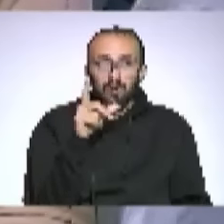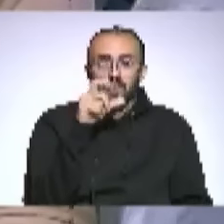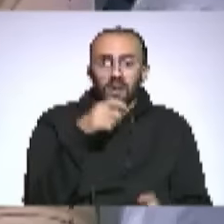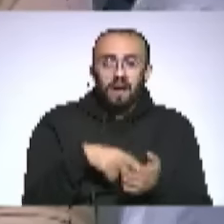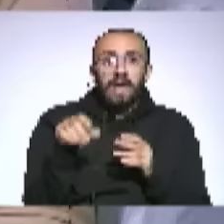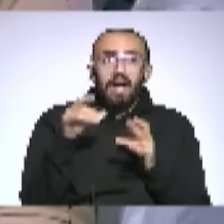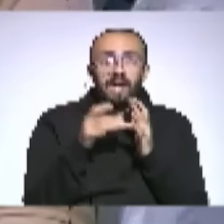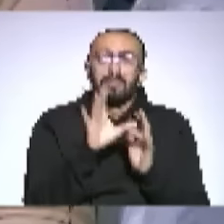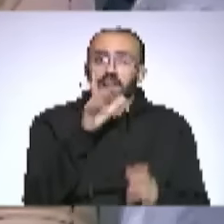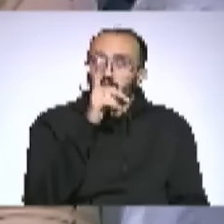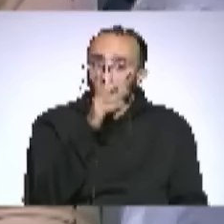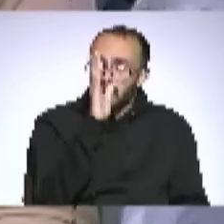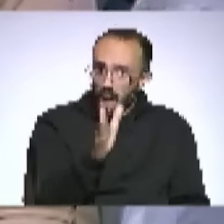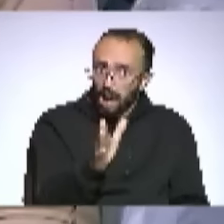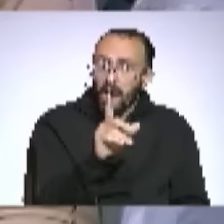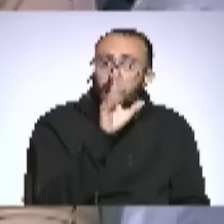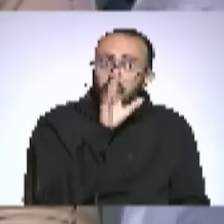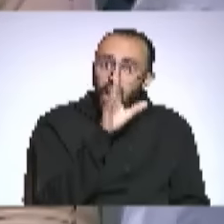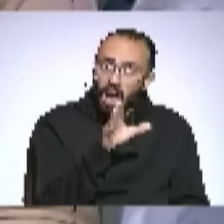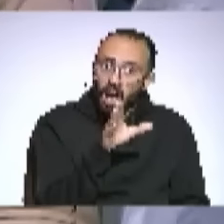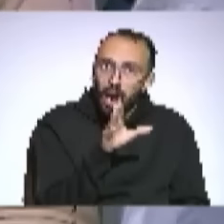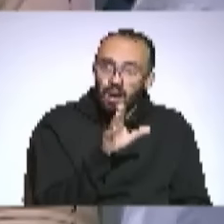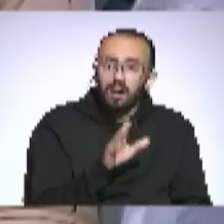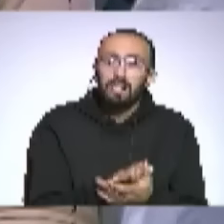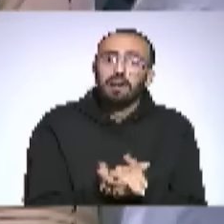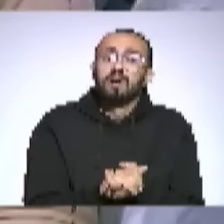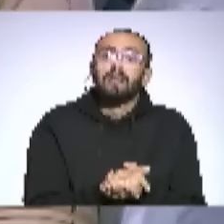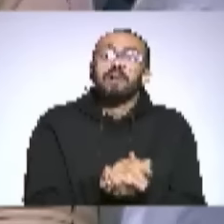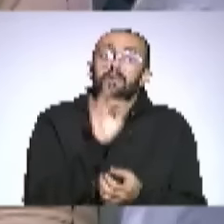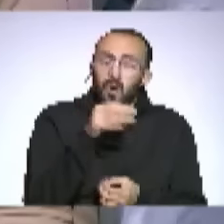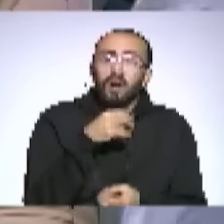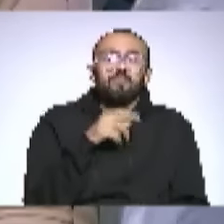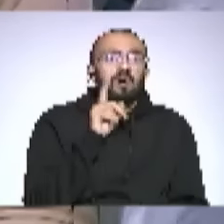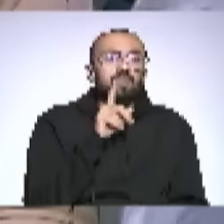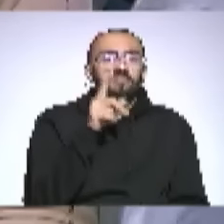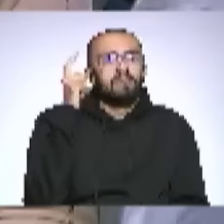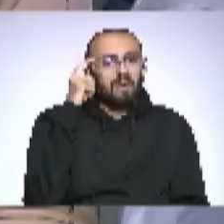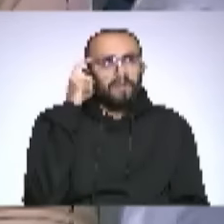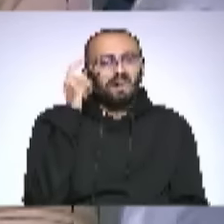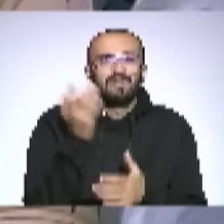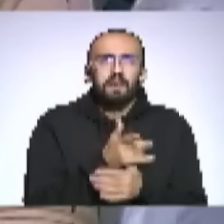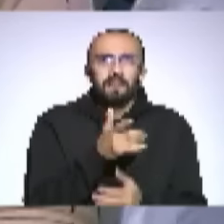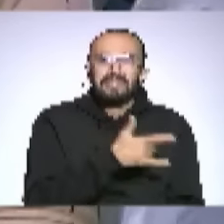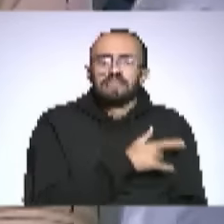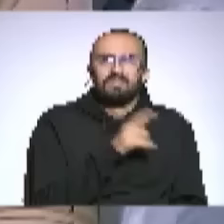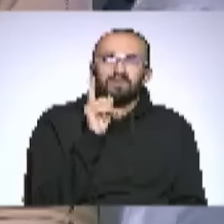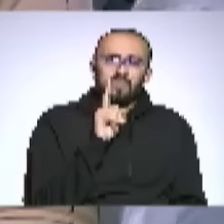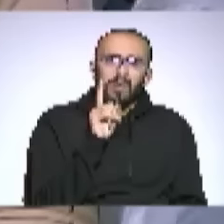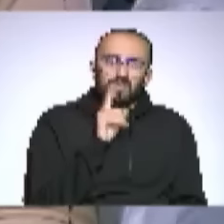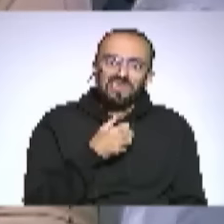قال لي هقول لك الحقيقه اللي انا ما كنتش عاوزك تعرفيها عشان ما تتوجعي